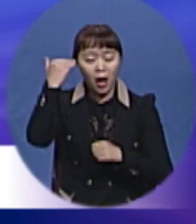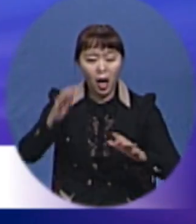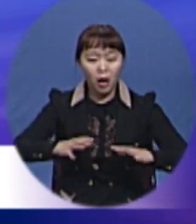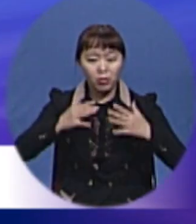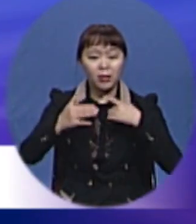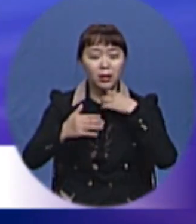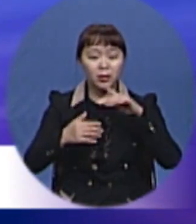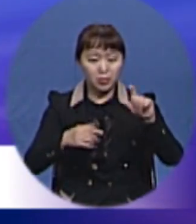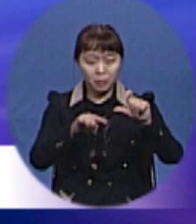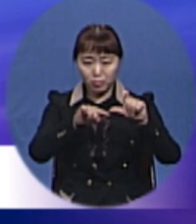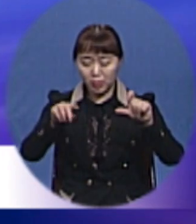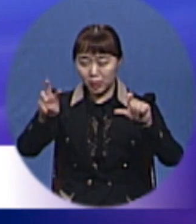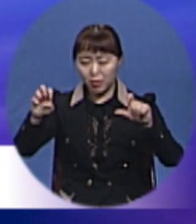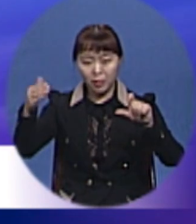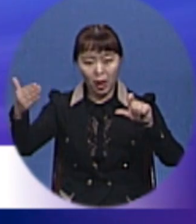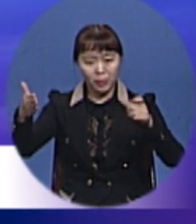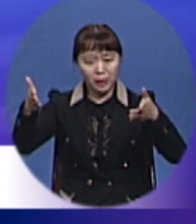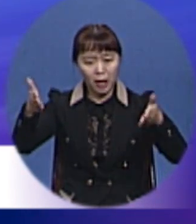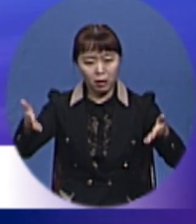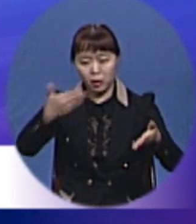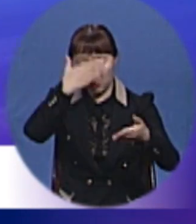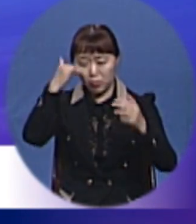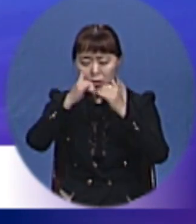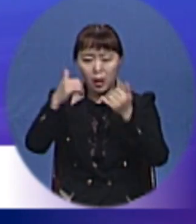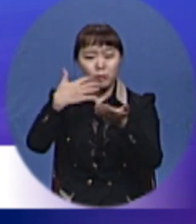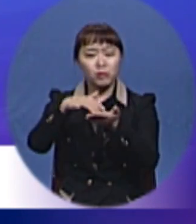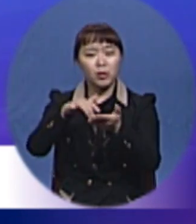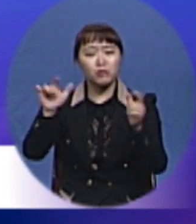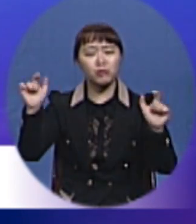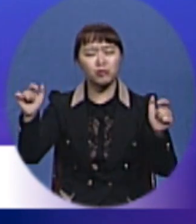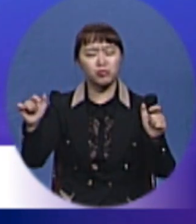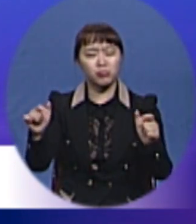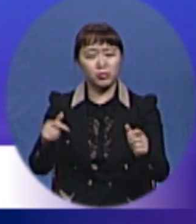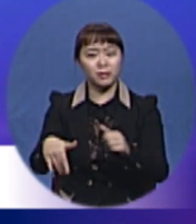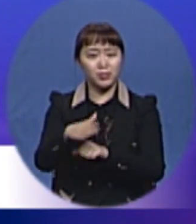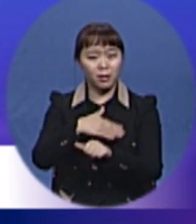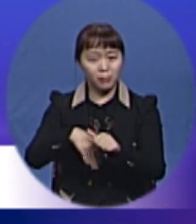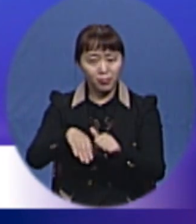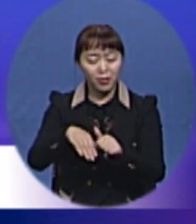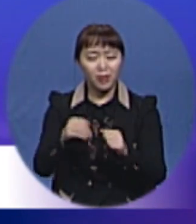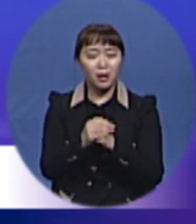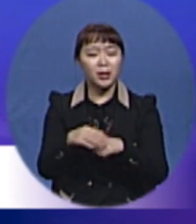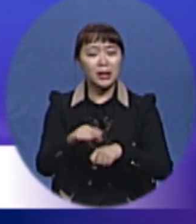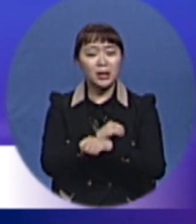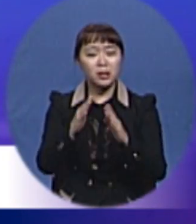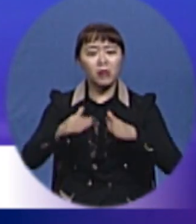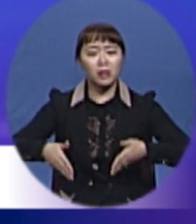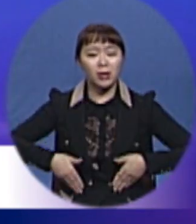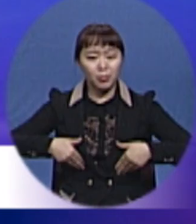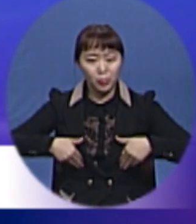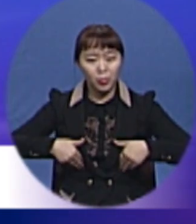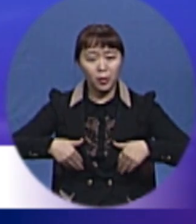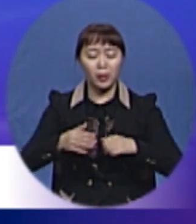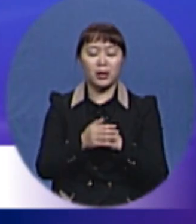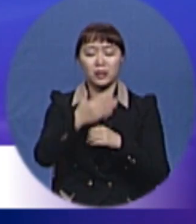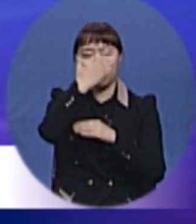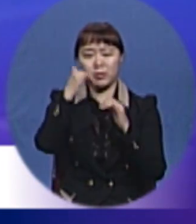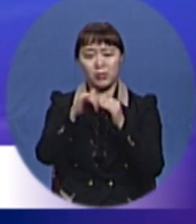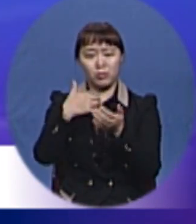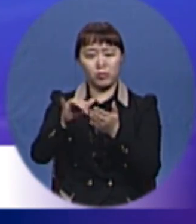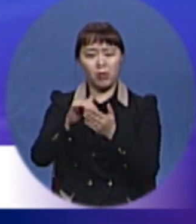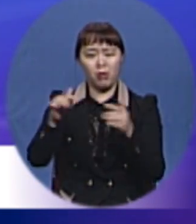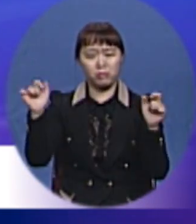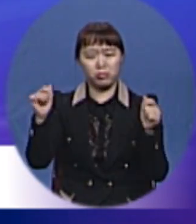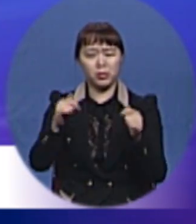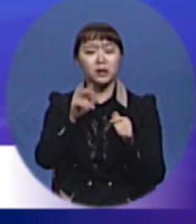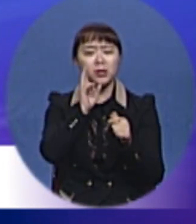한국의 15살에서 39살 사이의 청년 인구가 감소하고 있는 상태입니다. 특히 전라남도의 청년 인구 감소세가